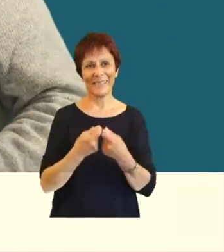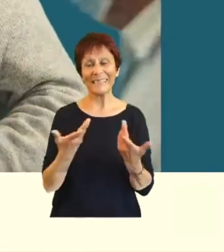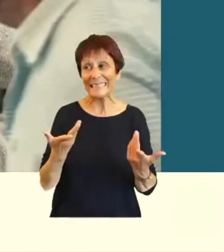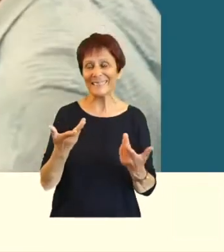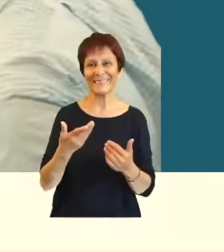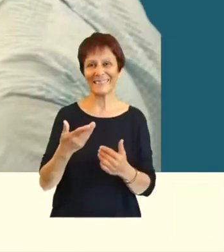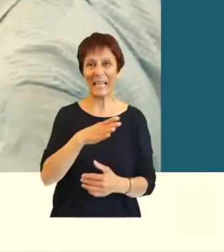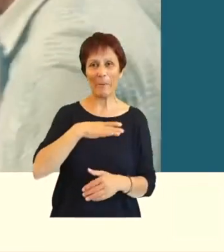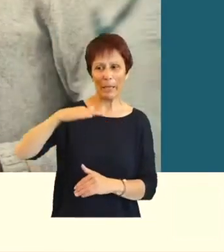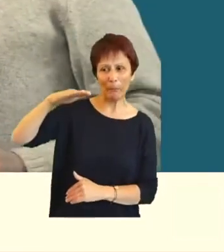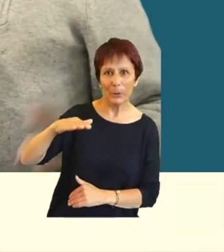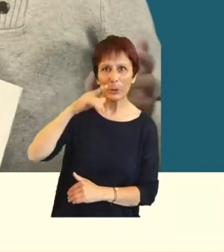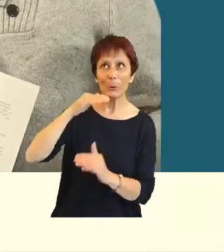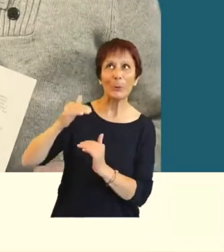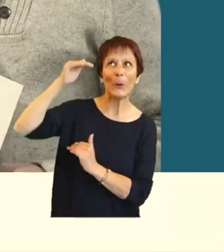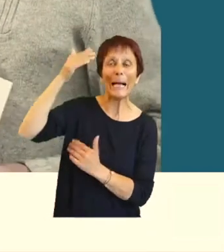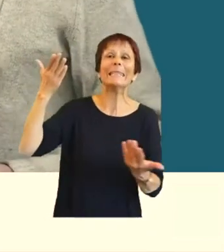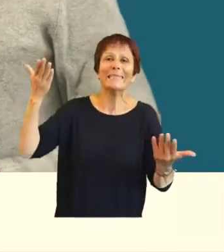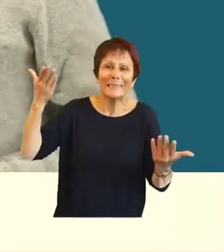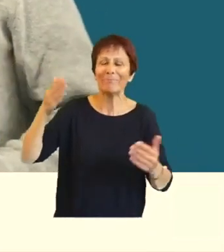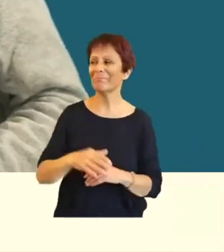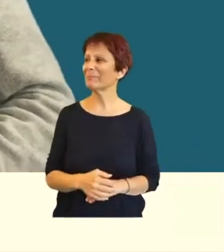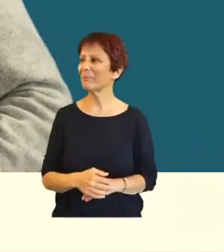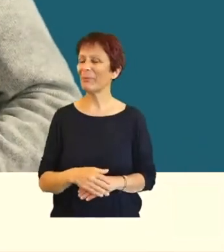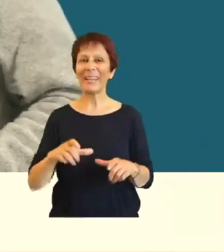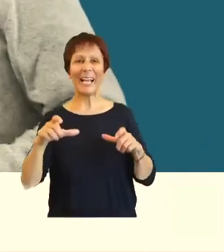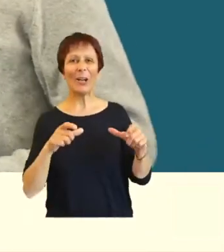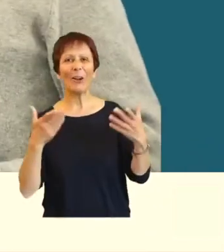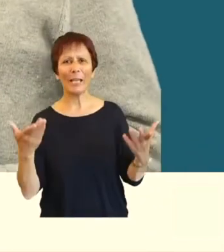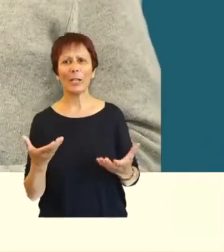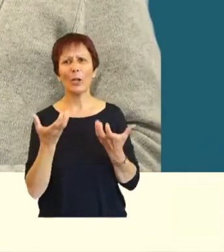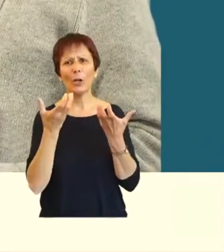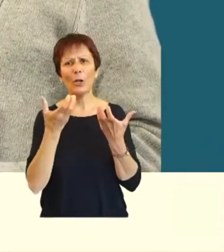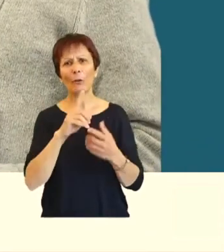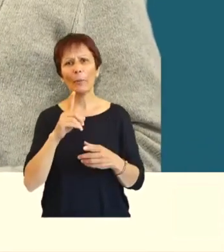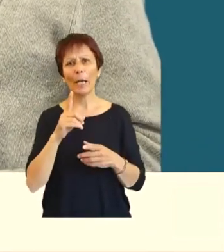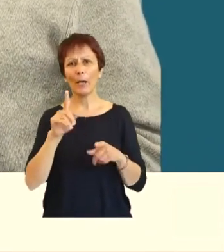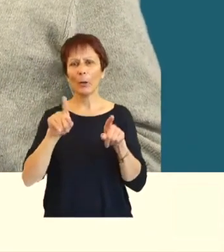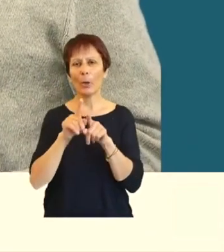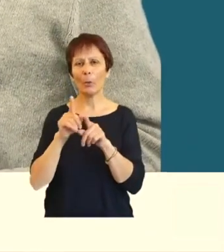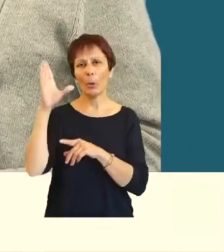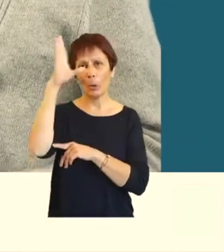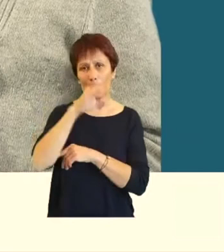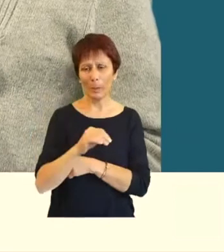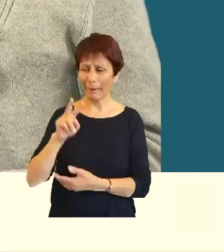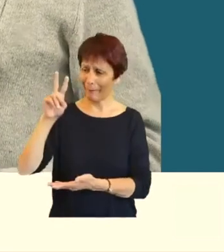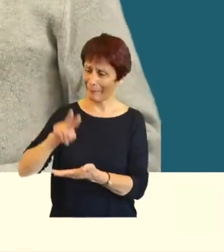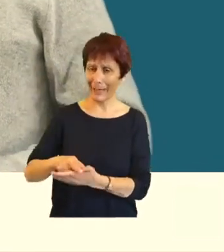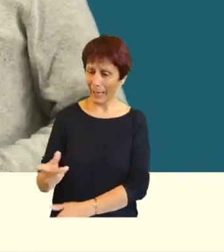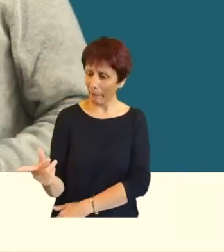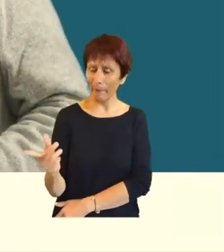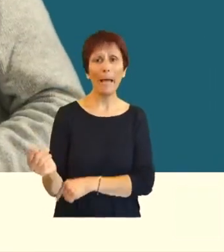Était-ce vraiment nécessaire ? Merci beaucoup. Mes chers collègues, je ne voudrais pas passer sous silence le véritable partenariat